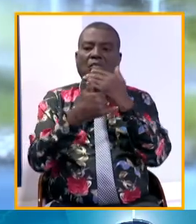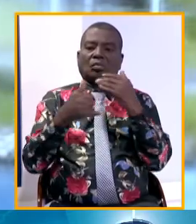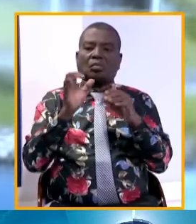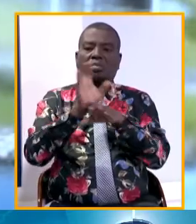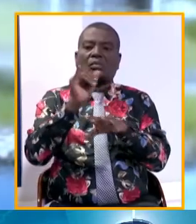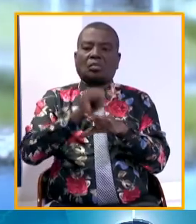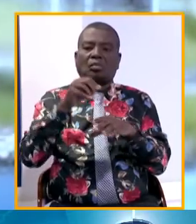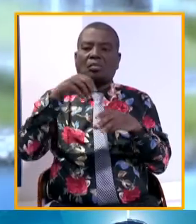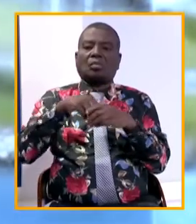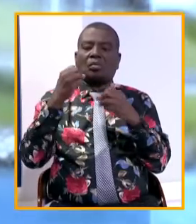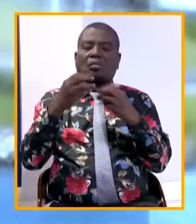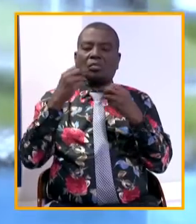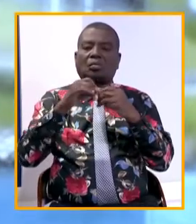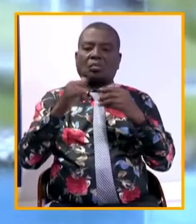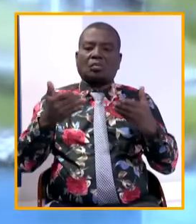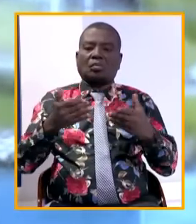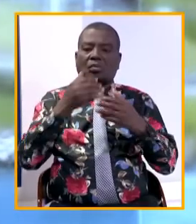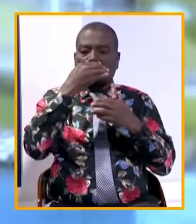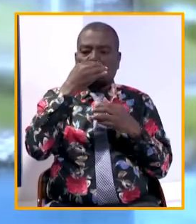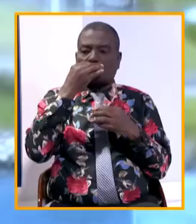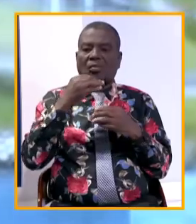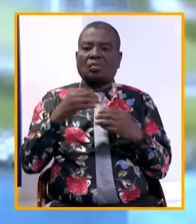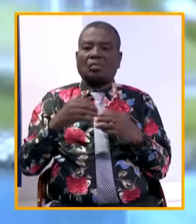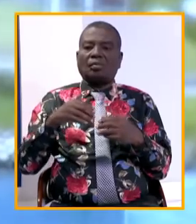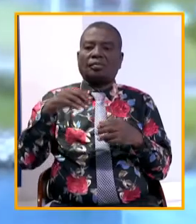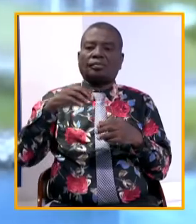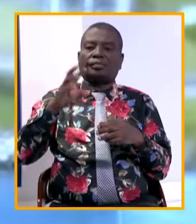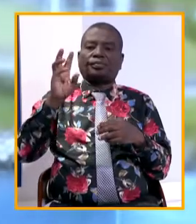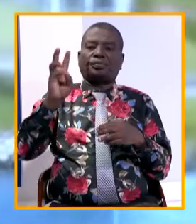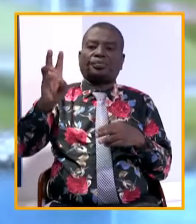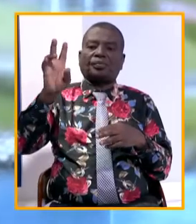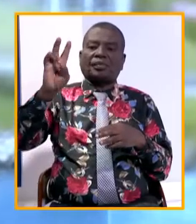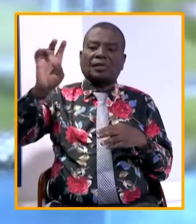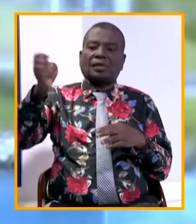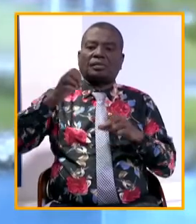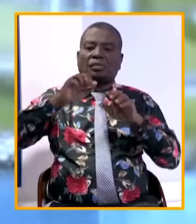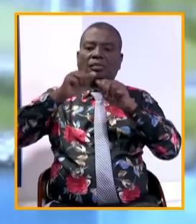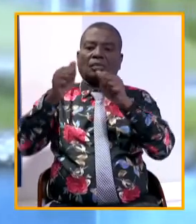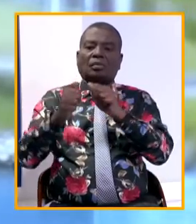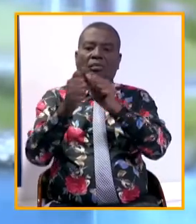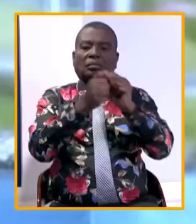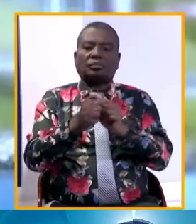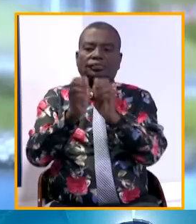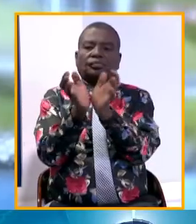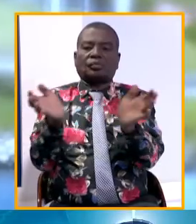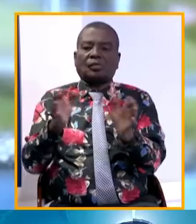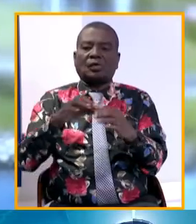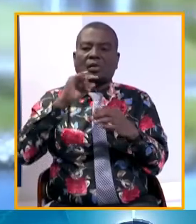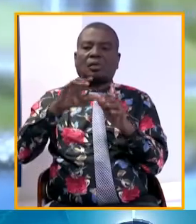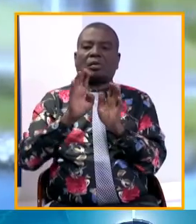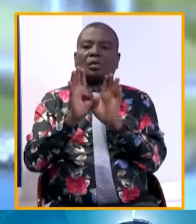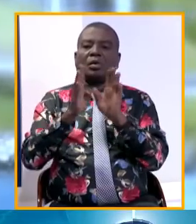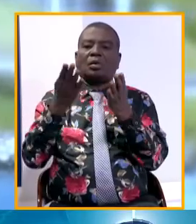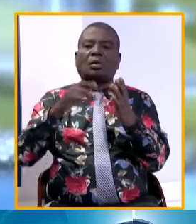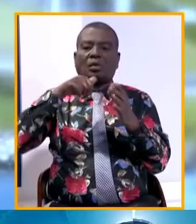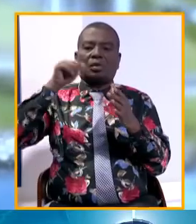de nombreux secteurs. La 77e Assemblée générale des Nations unies s'est donc ouverte hier à